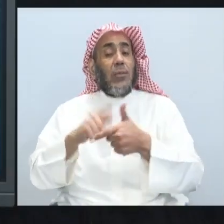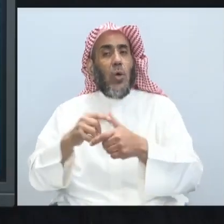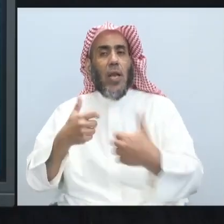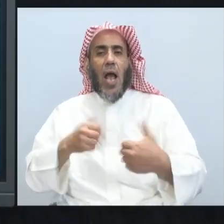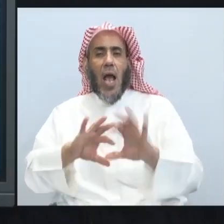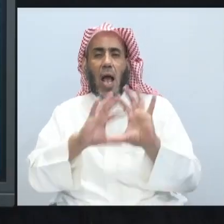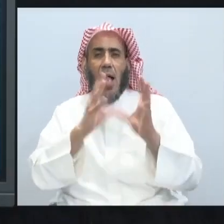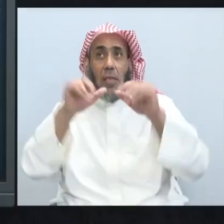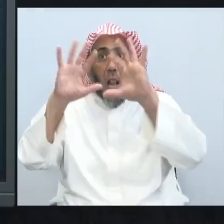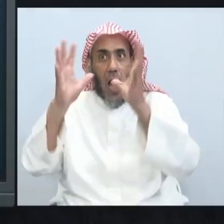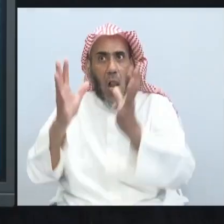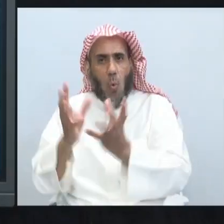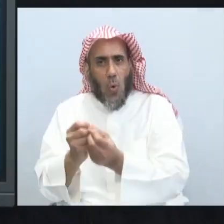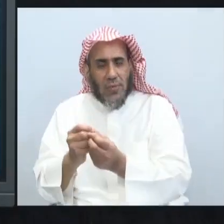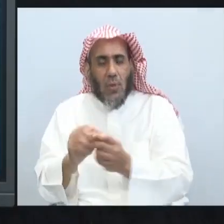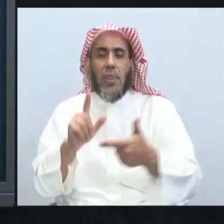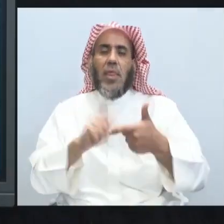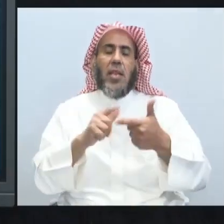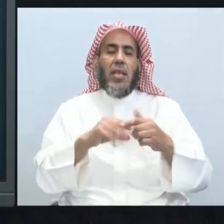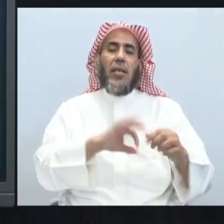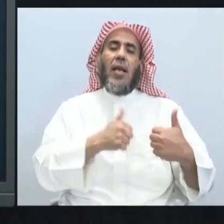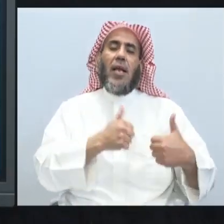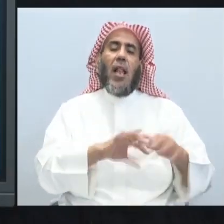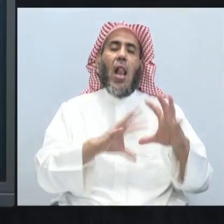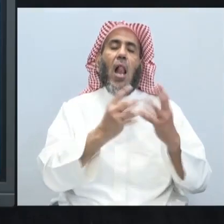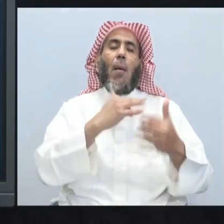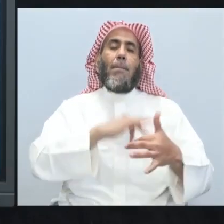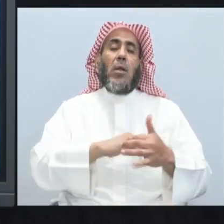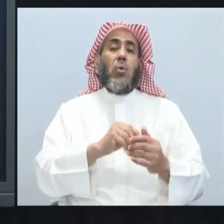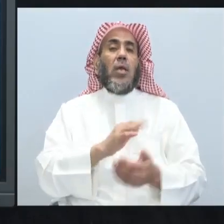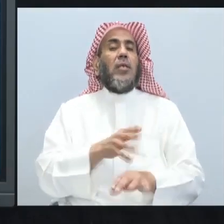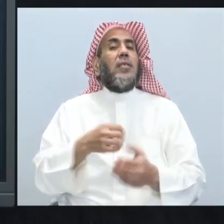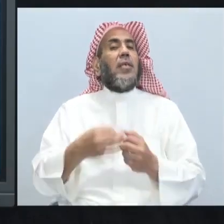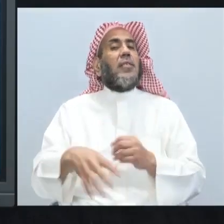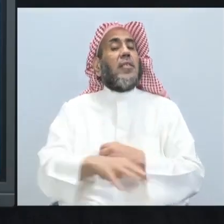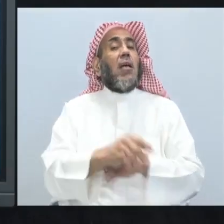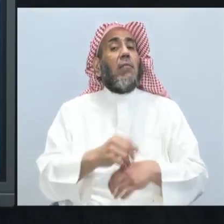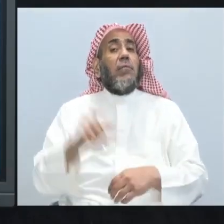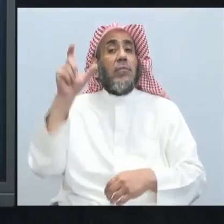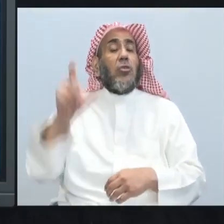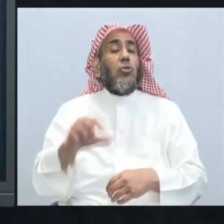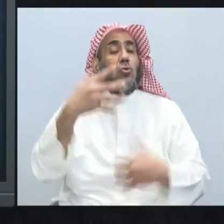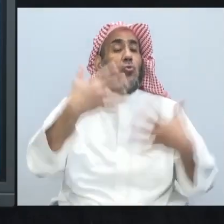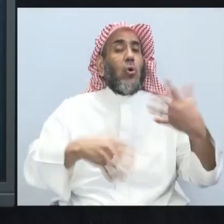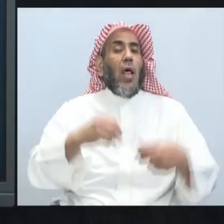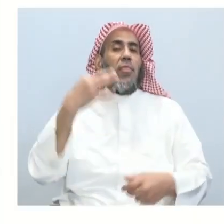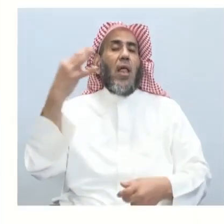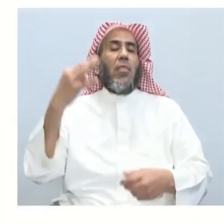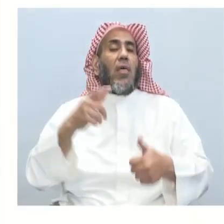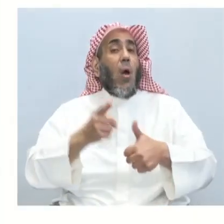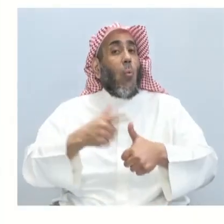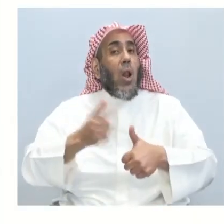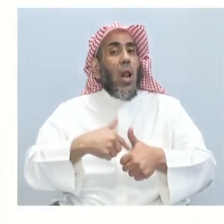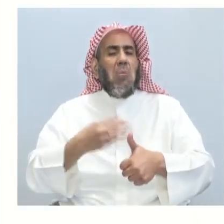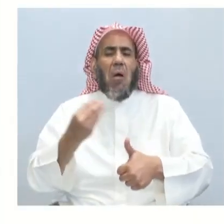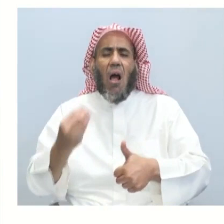وغزل معنوي وه هذا اللي ظهر في الادب في الادب السعودي اصناف الشعراء في الغزل طبعا الشعراء فيه ثلاث فئات فئه